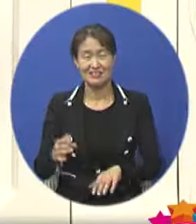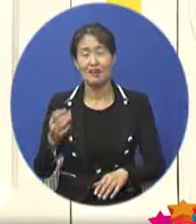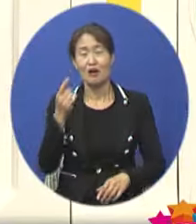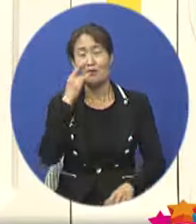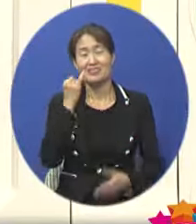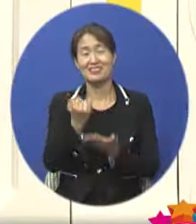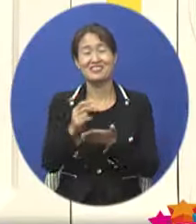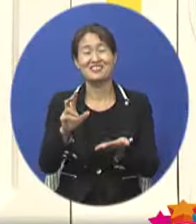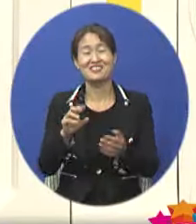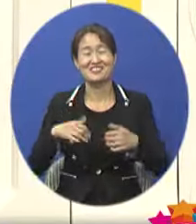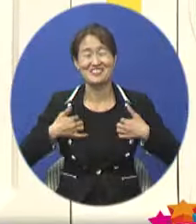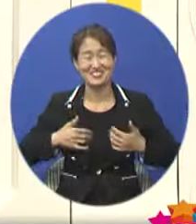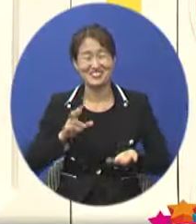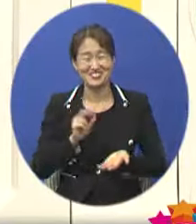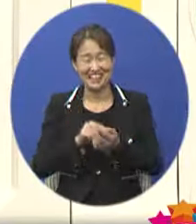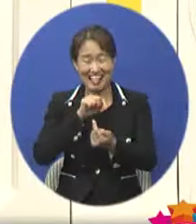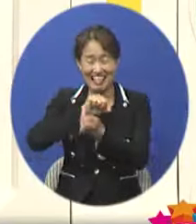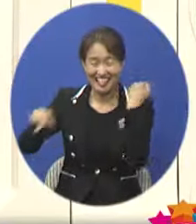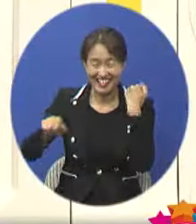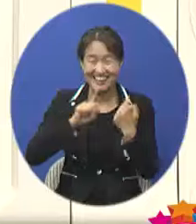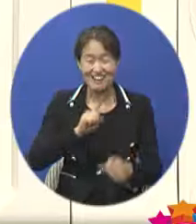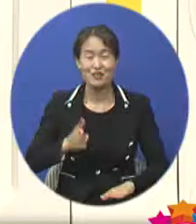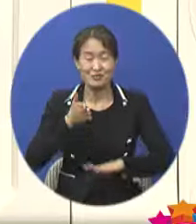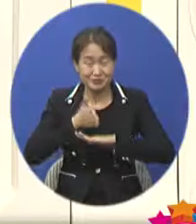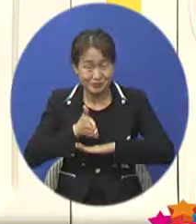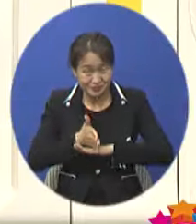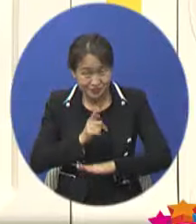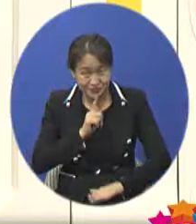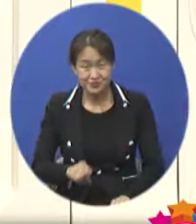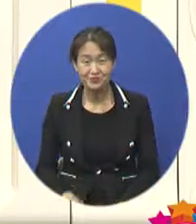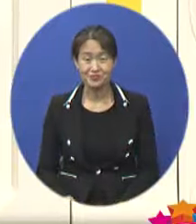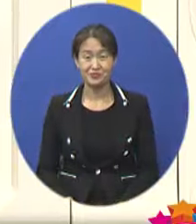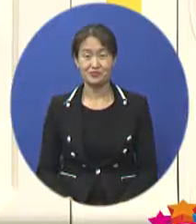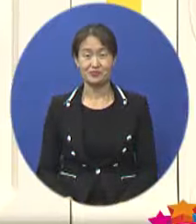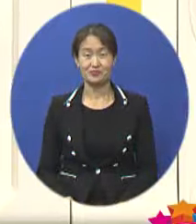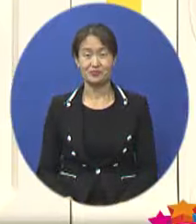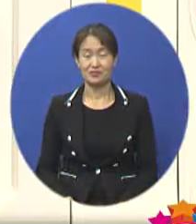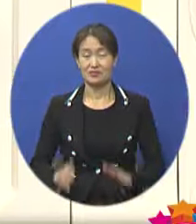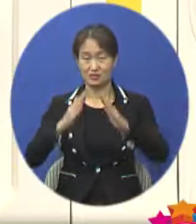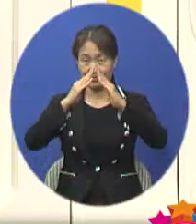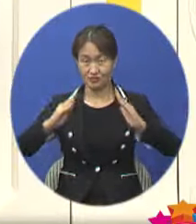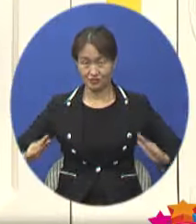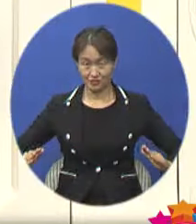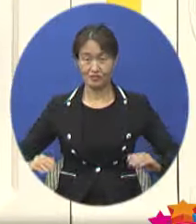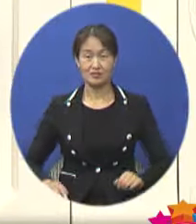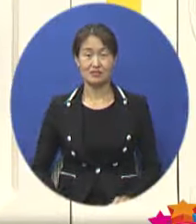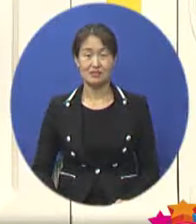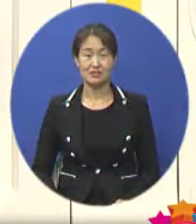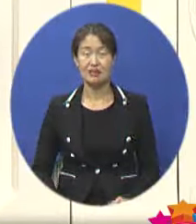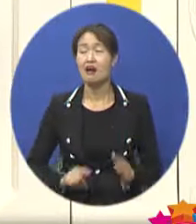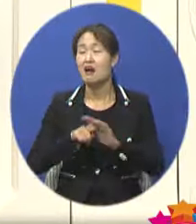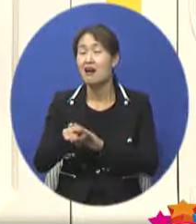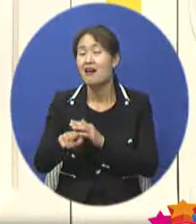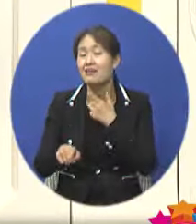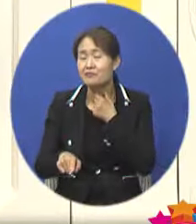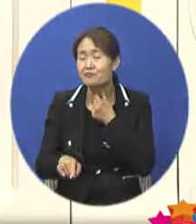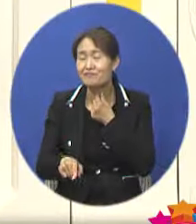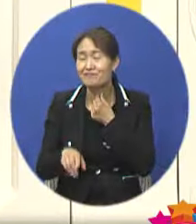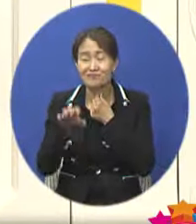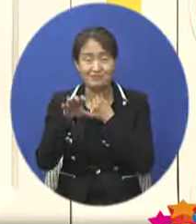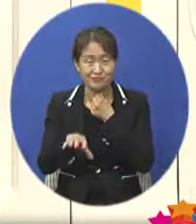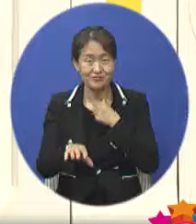통해요. 안 통해요. 네. 자, 오늘 네. 감사드리고요. 네. 아, 전주 또 어, 오늘 역시 가보고 싶은 곳이에요. 예, 네, 좋은